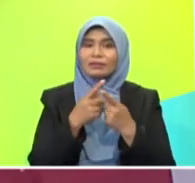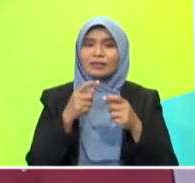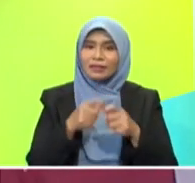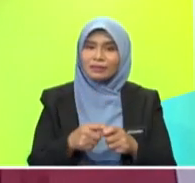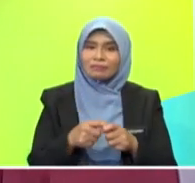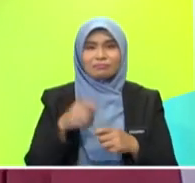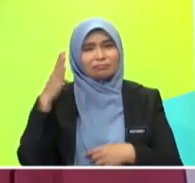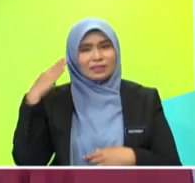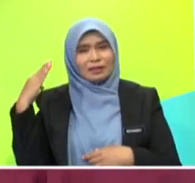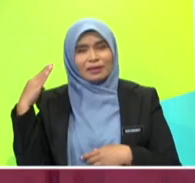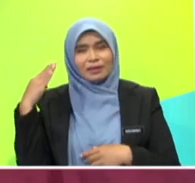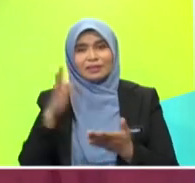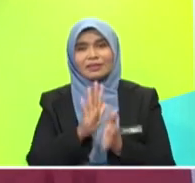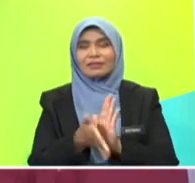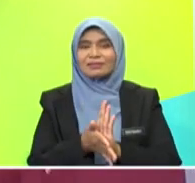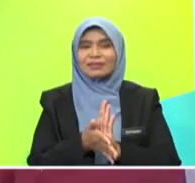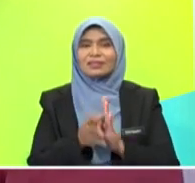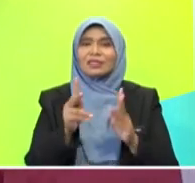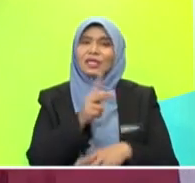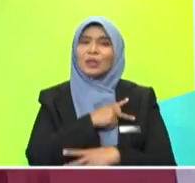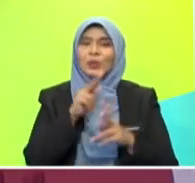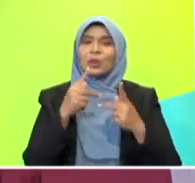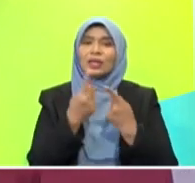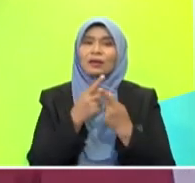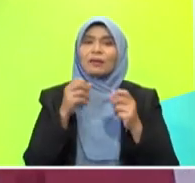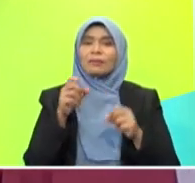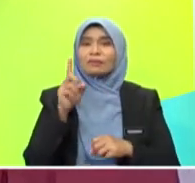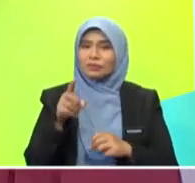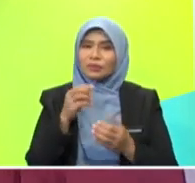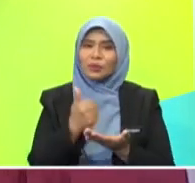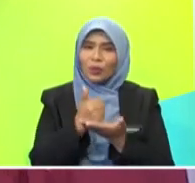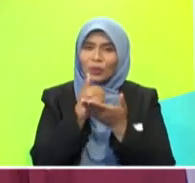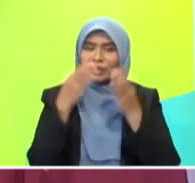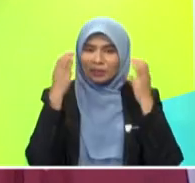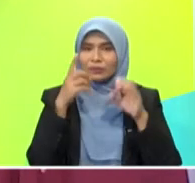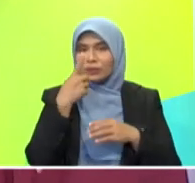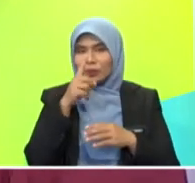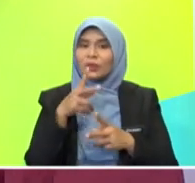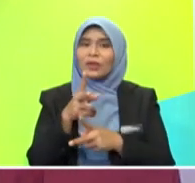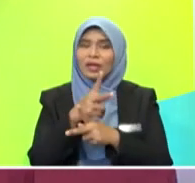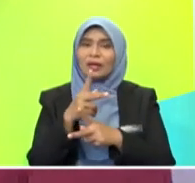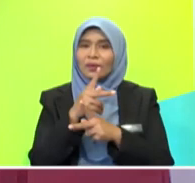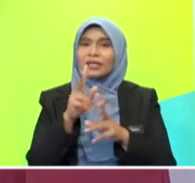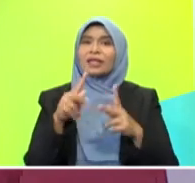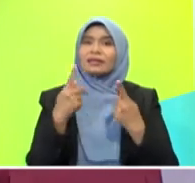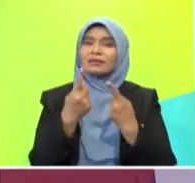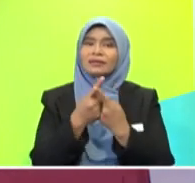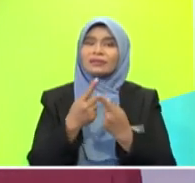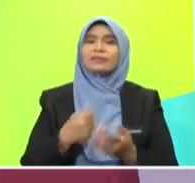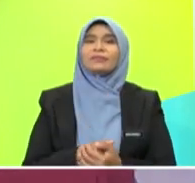bisingan jadi ketua kelas 10 tolong cegu untuk mengawal kelas